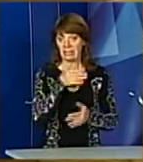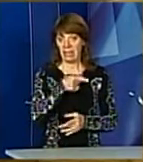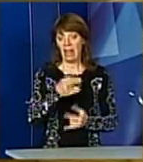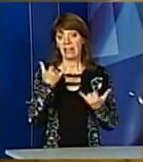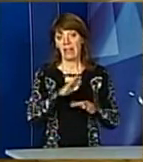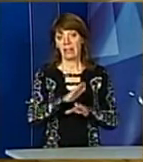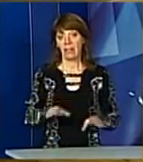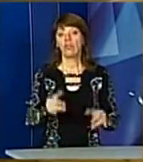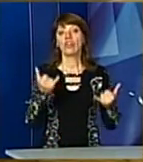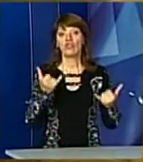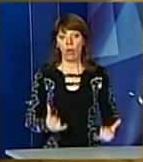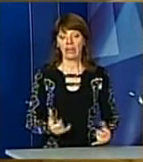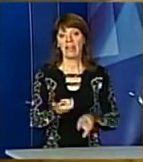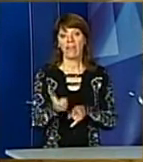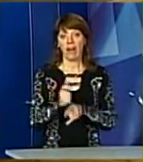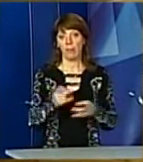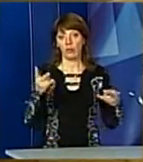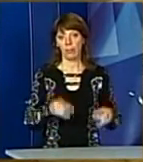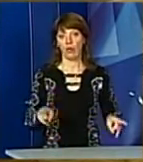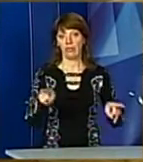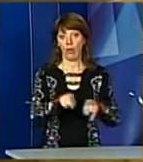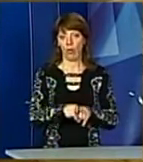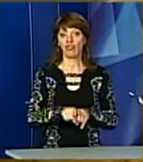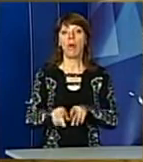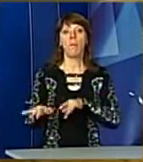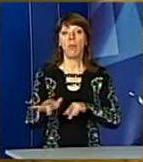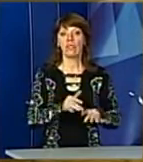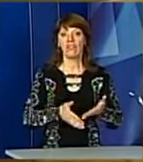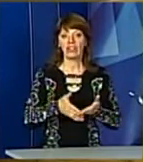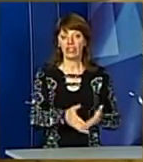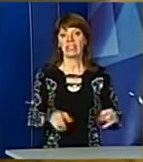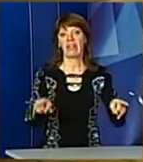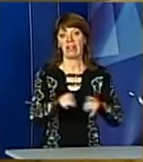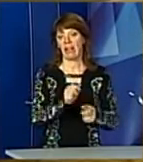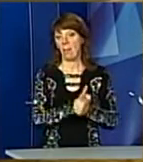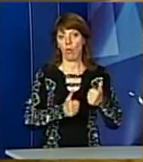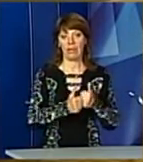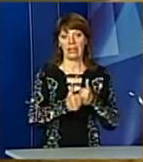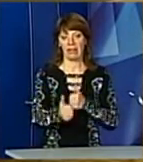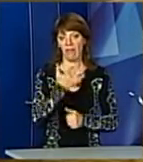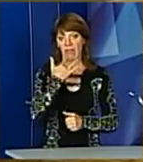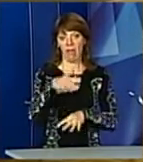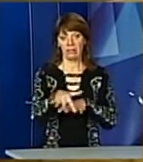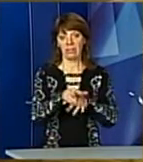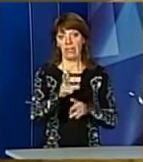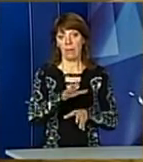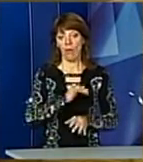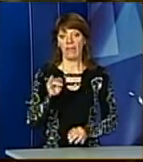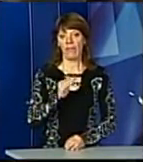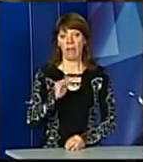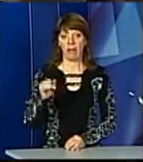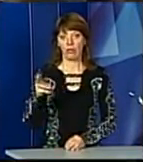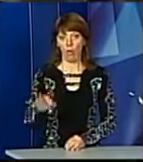воно сьогодні також вкрай потребує такого ж подвижництва і таких же провідників нації, яким був Іван